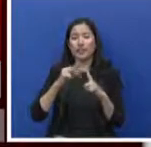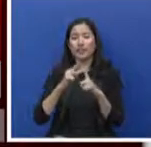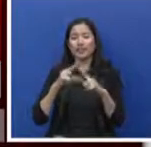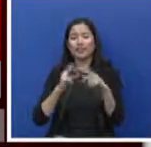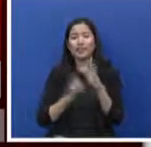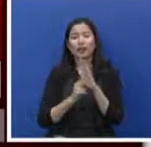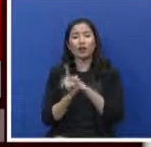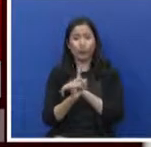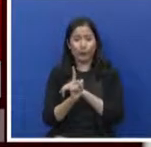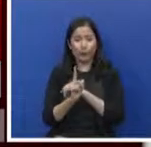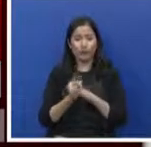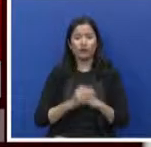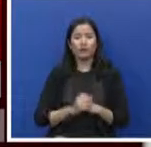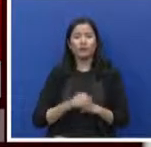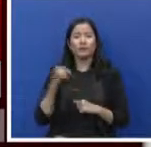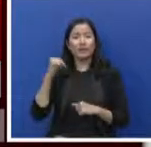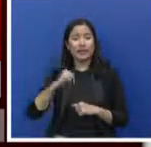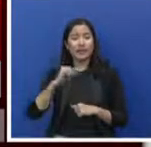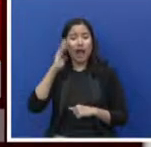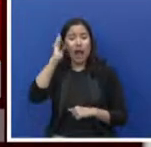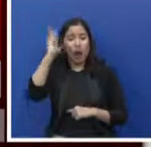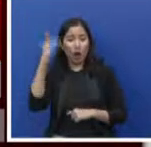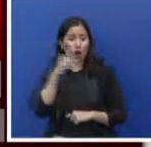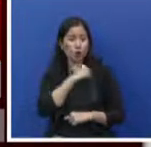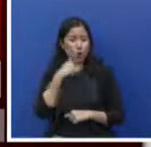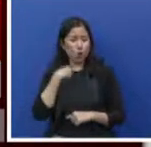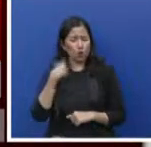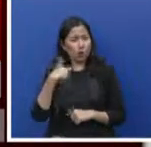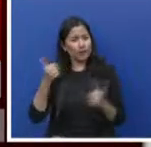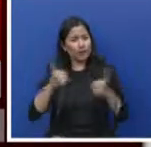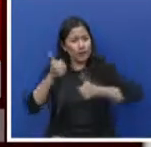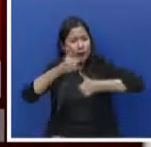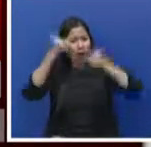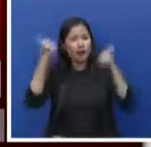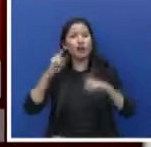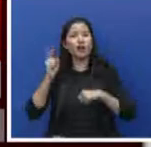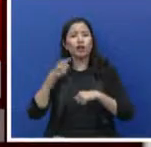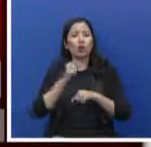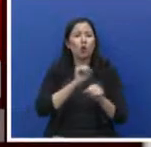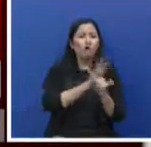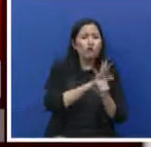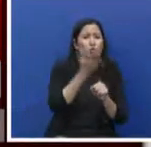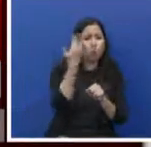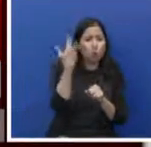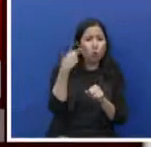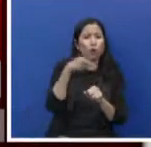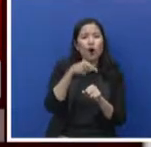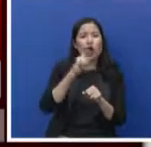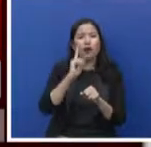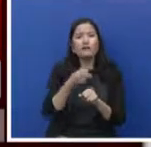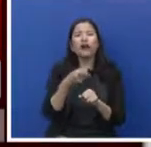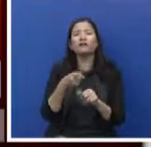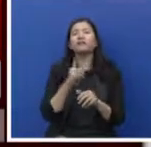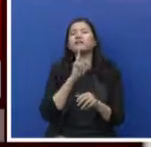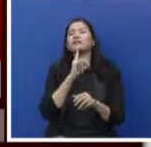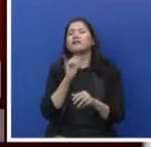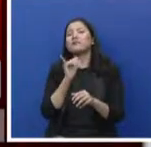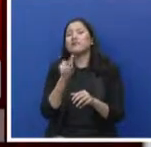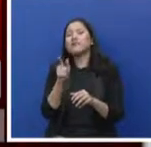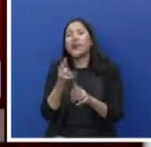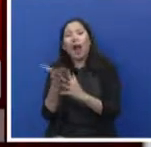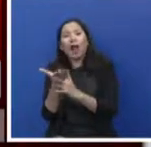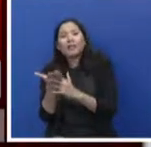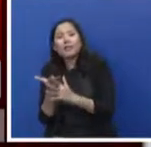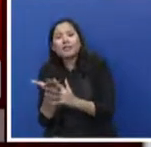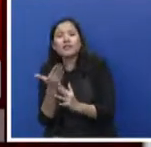terlebih dahulu. Bung Jonathan, ini Halodoc ini benar-benar lagi hits banget ya. Dari sejak COVID, apalagi untuk mempermudah